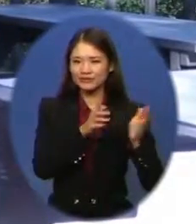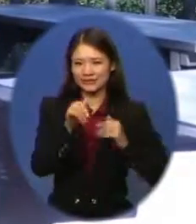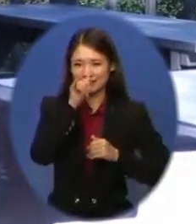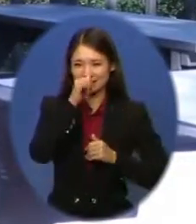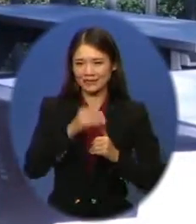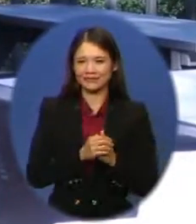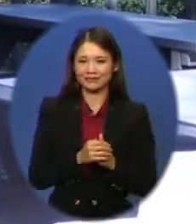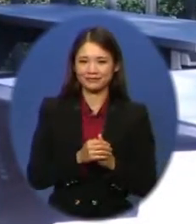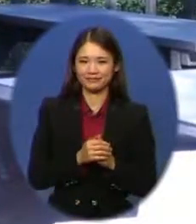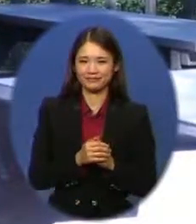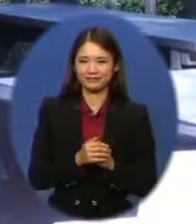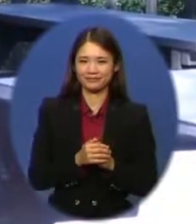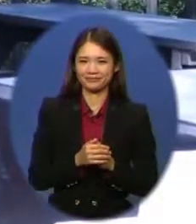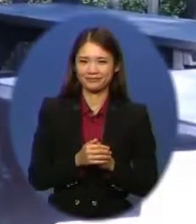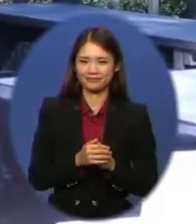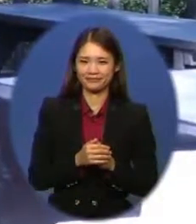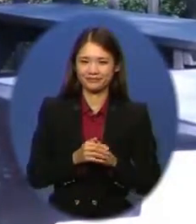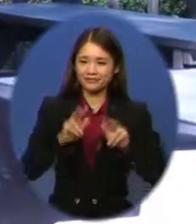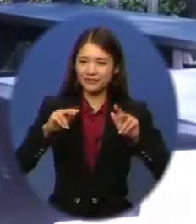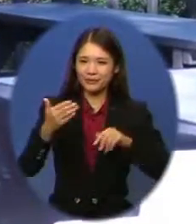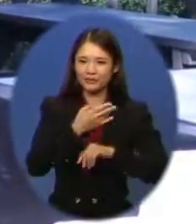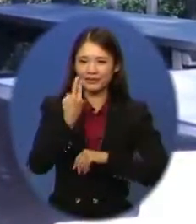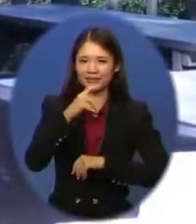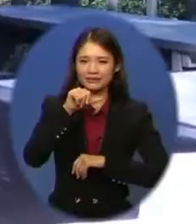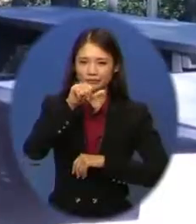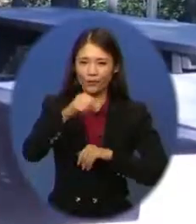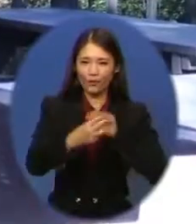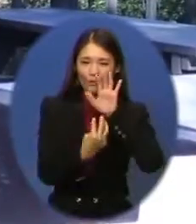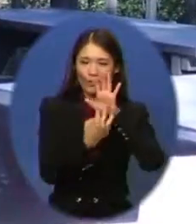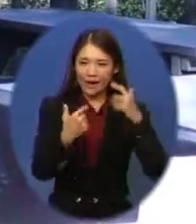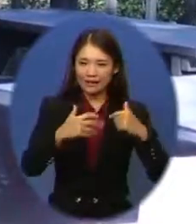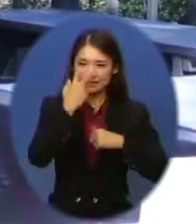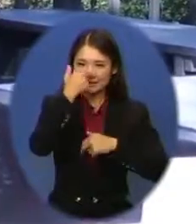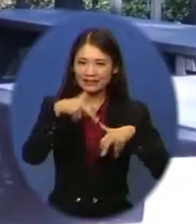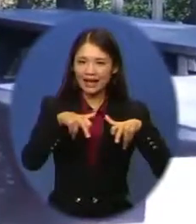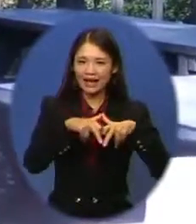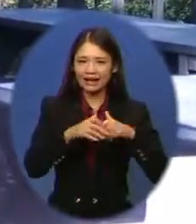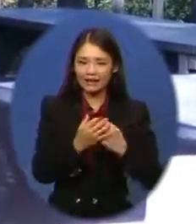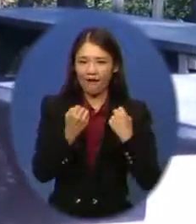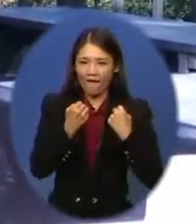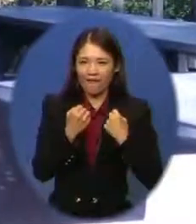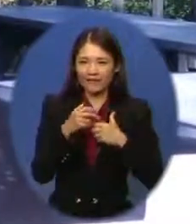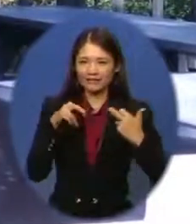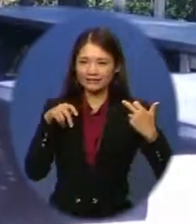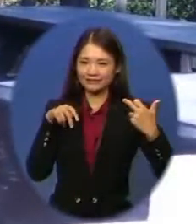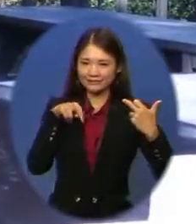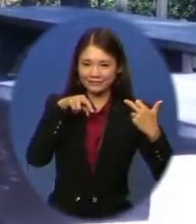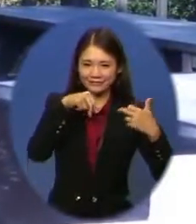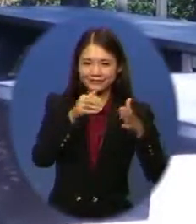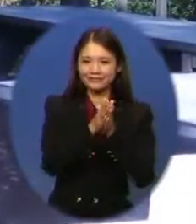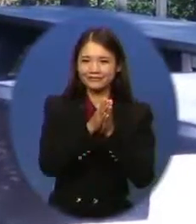하겠습니다. 자, 지금부터 2015년 관악구 시각장애인 건강 산책을 시작하겠습니다.